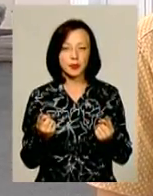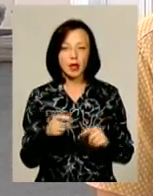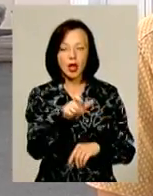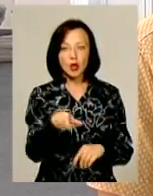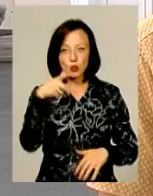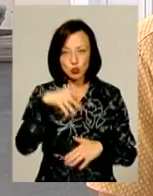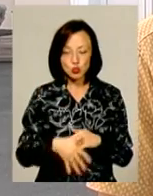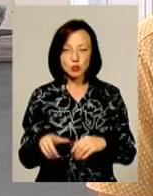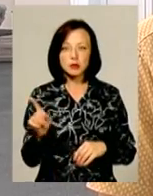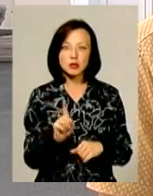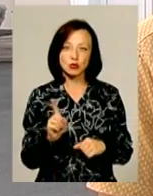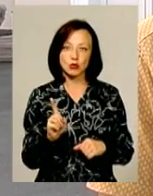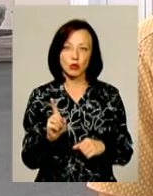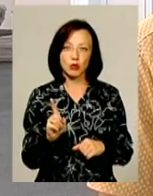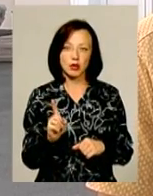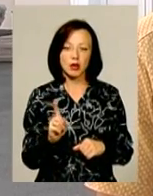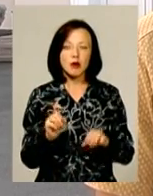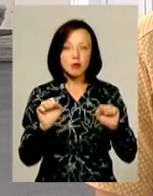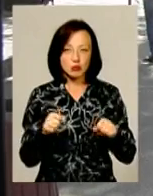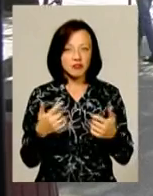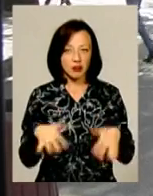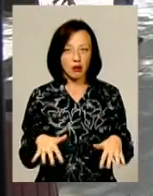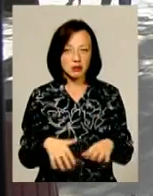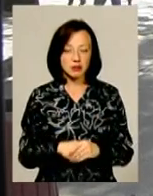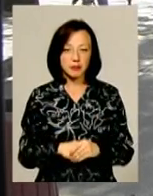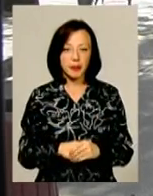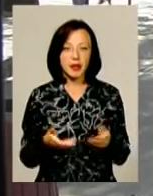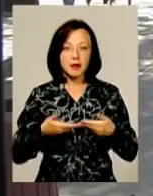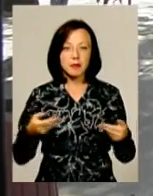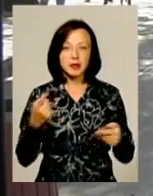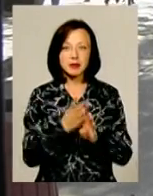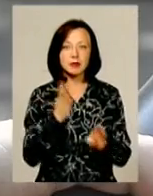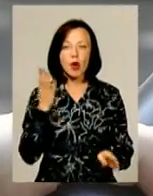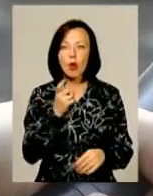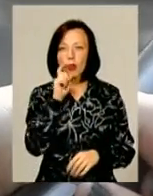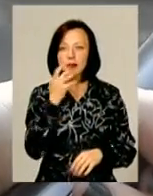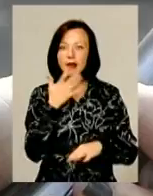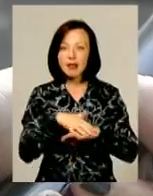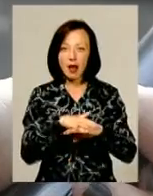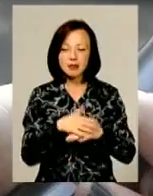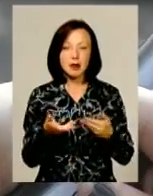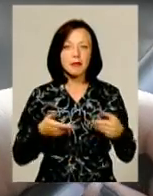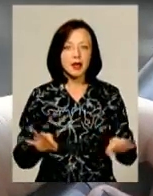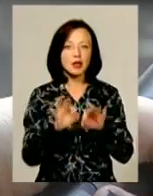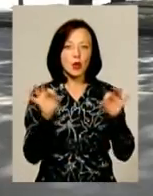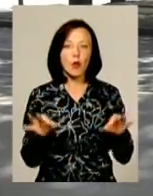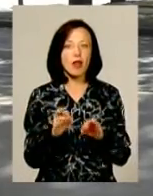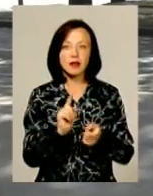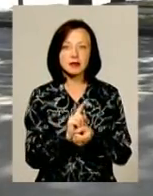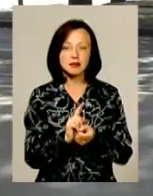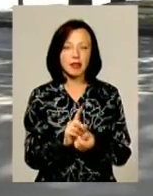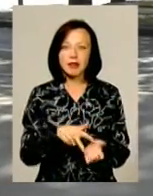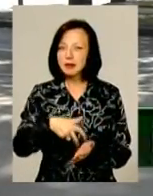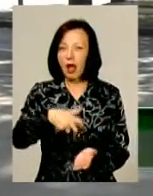люди зрозуміли, що її можна втратити. Ми насамперед є українська нація. Ми ніколи не станемо на